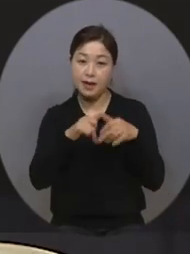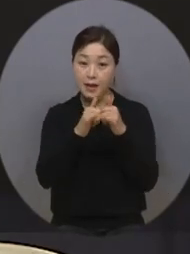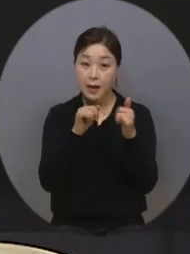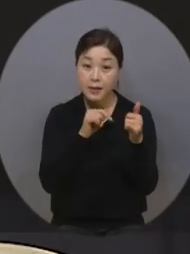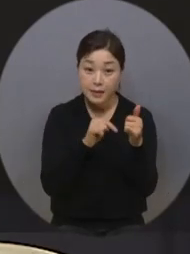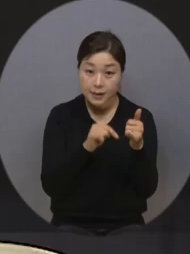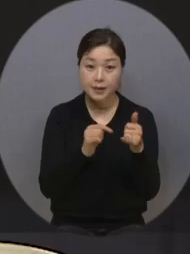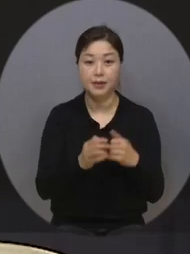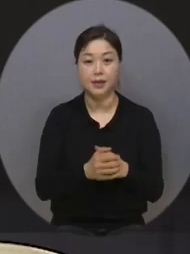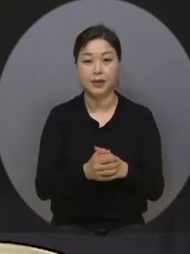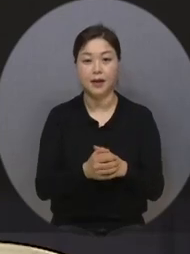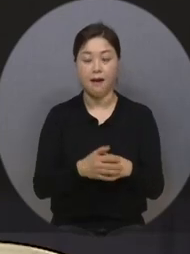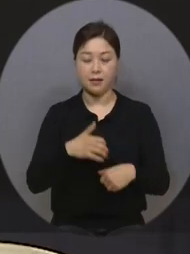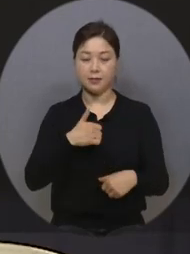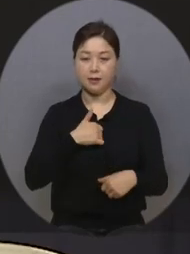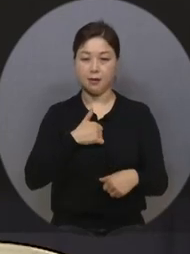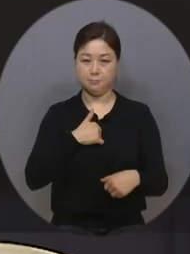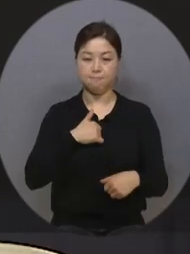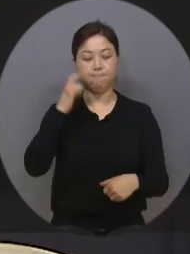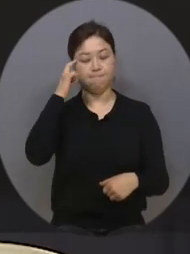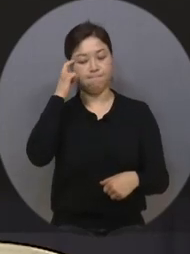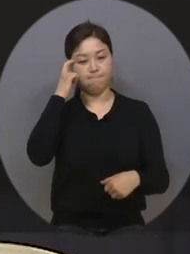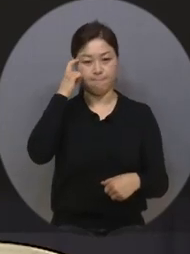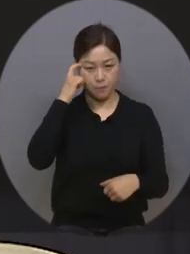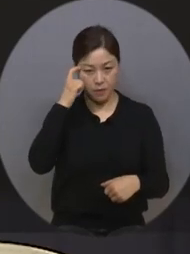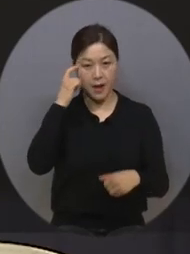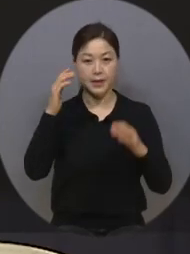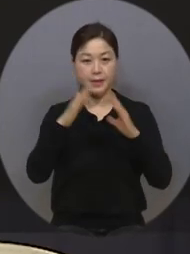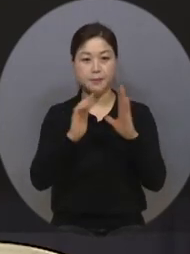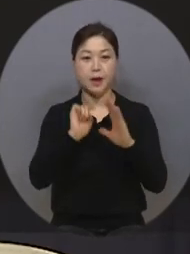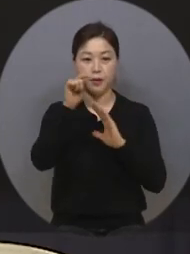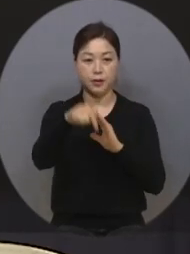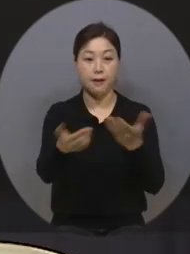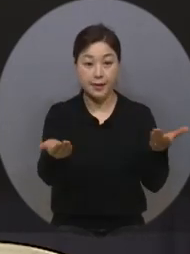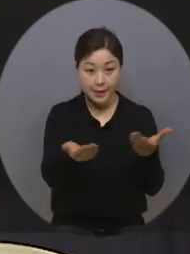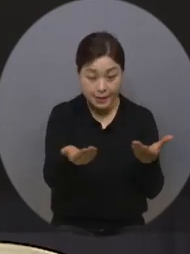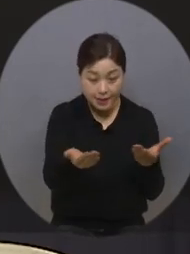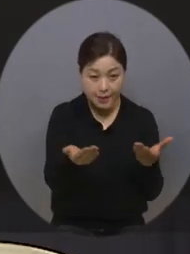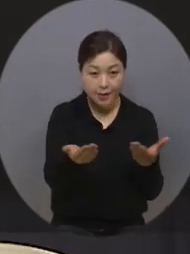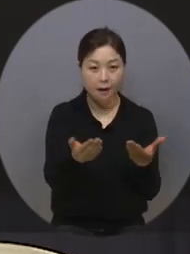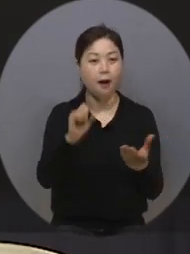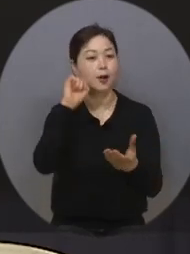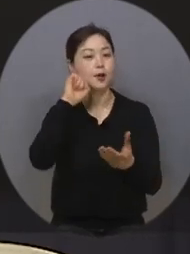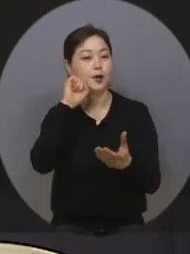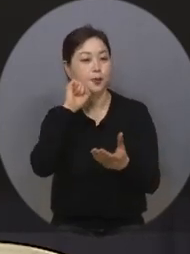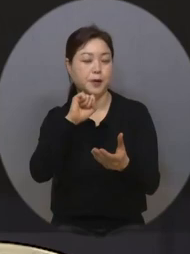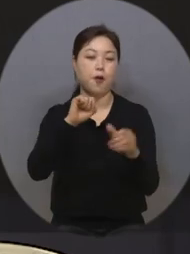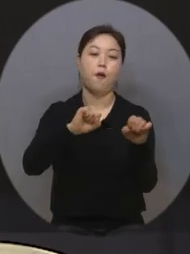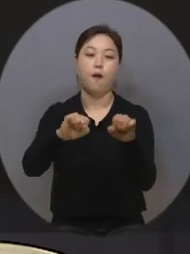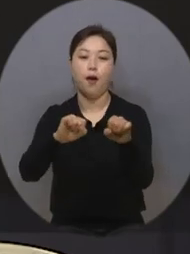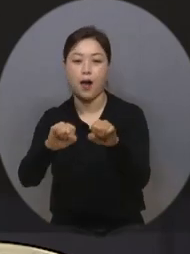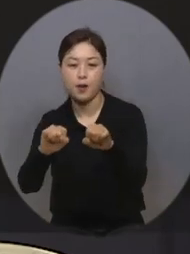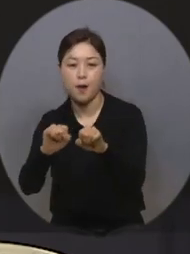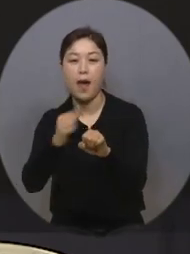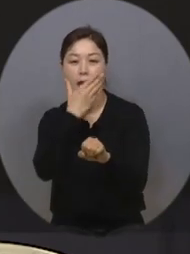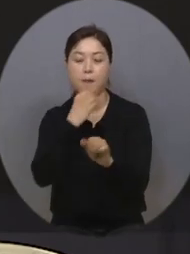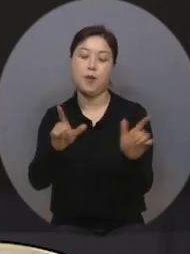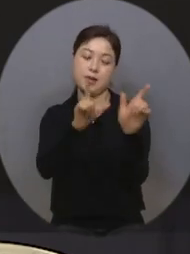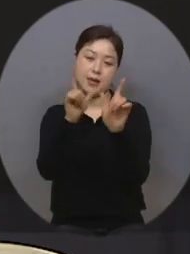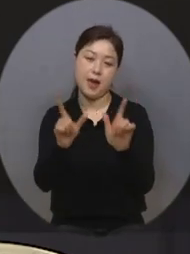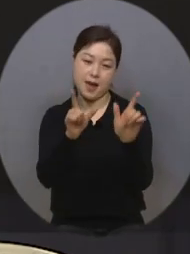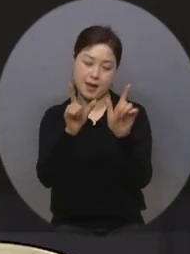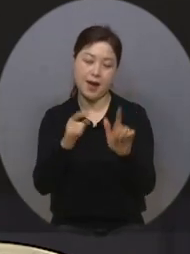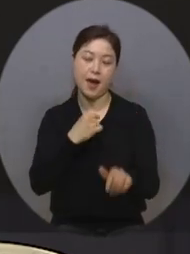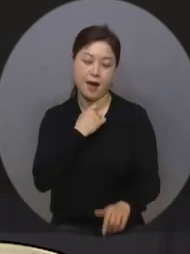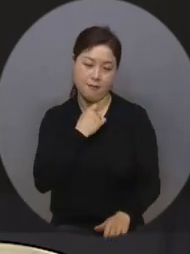장애인들이 자신감을 가지고 집 밖으로 나와 일도 하고 취미생활도 하며 행복하게